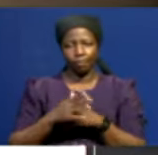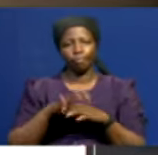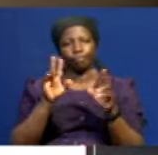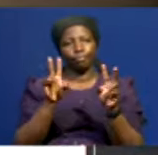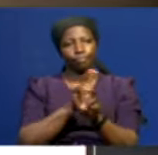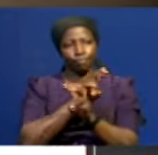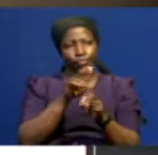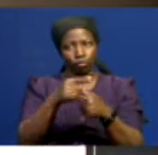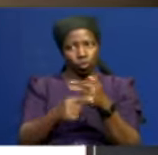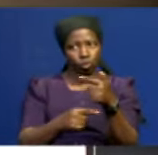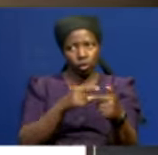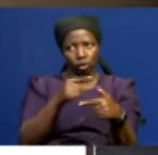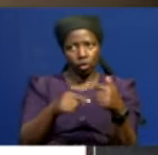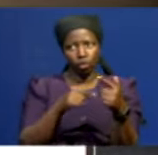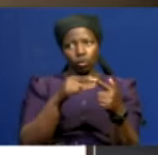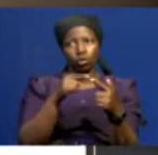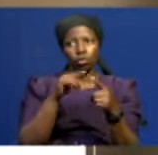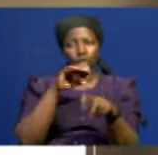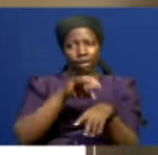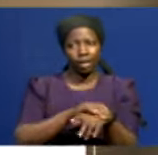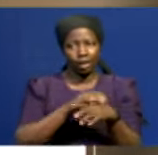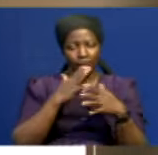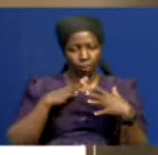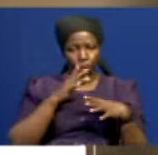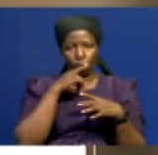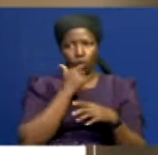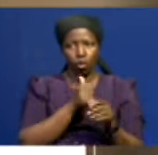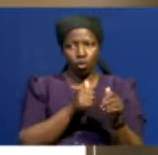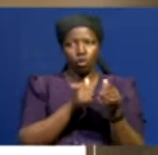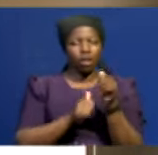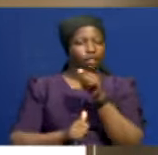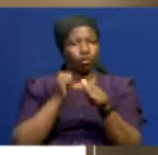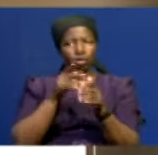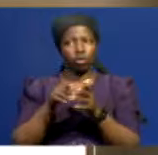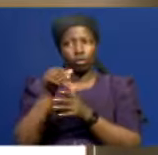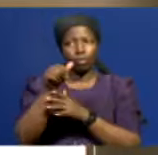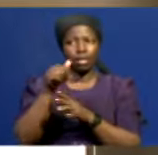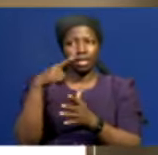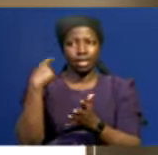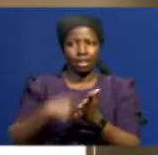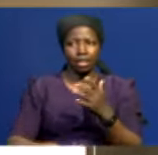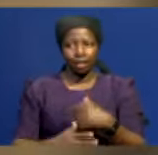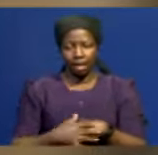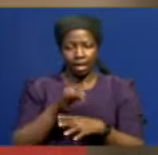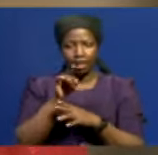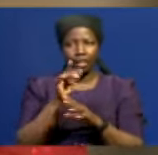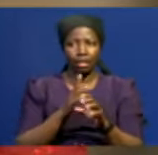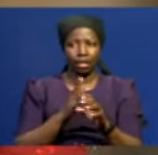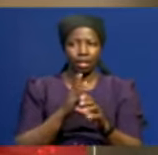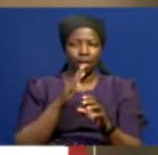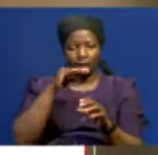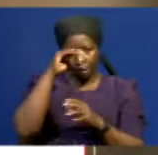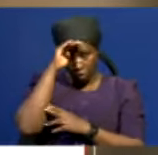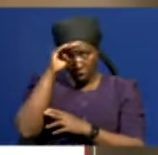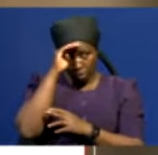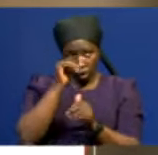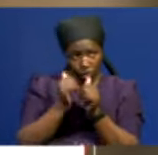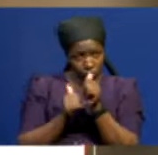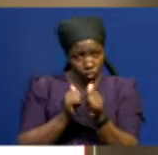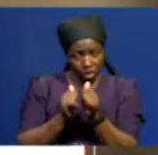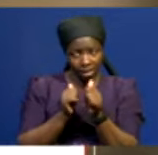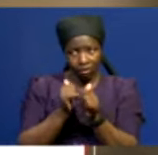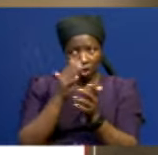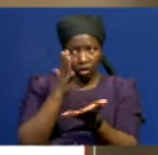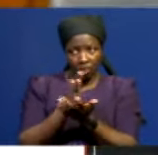wanaokwepa kulipa ushuru. Pombe hiyo ambayo usalama wake kwa watumiaji haukuthibitishwa mara moja, zilipakiwa kwenye chupa ambazo